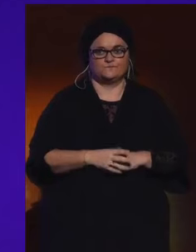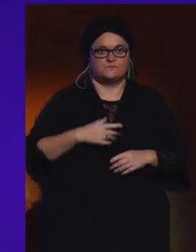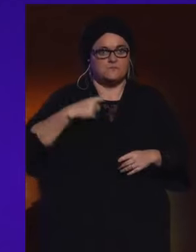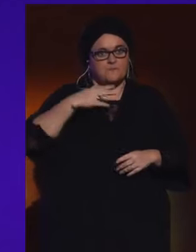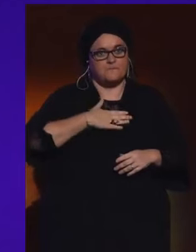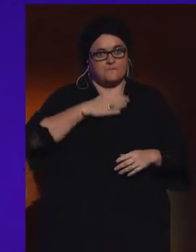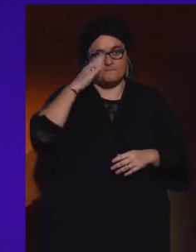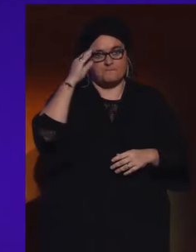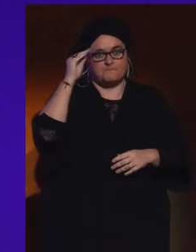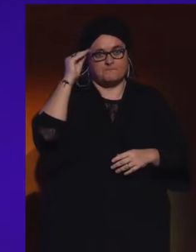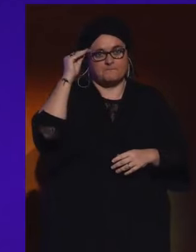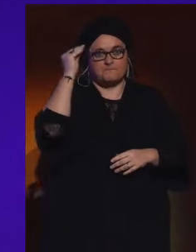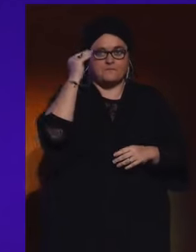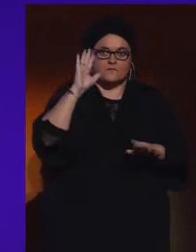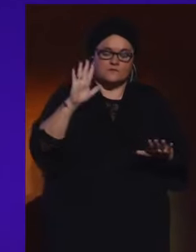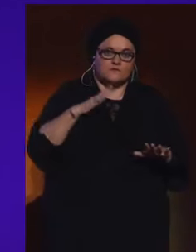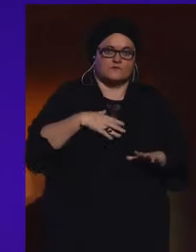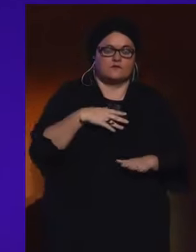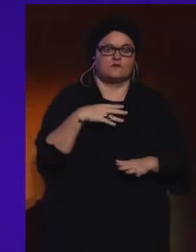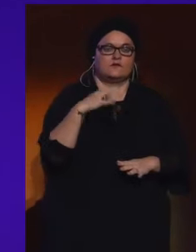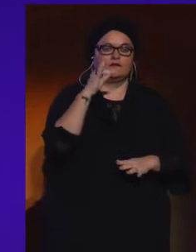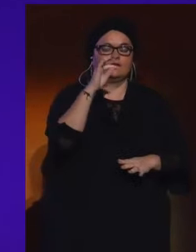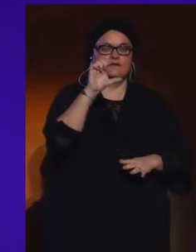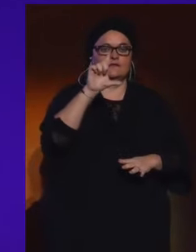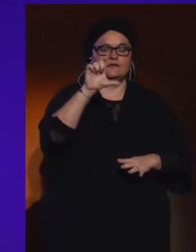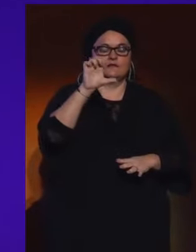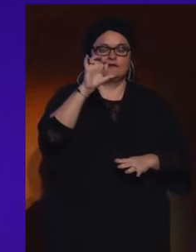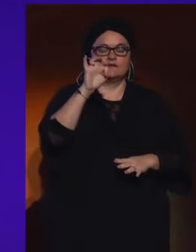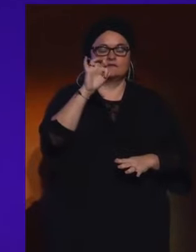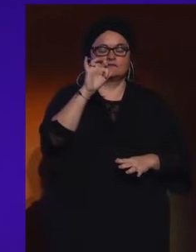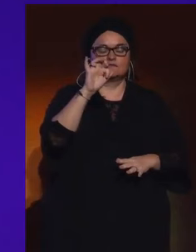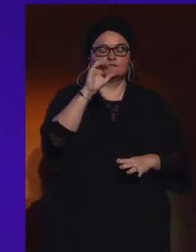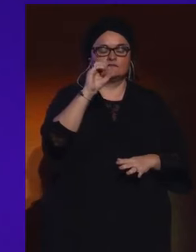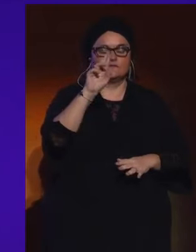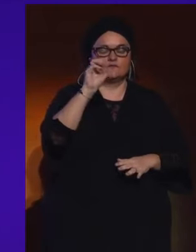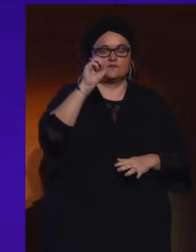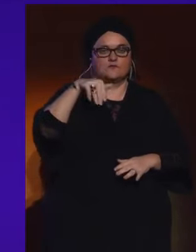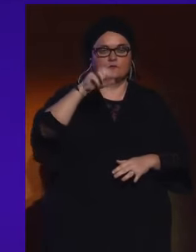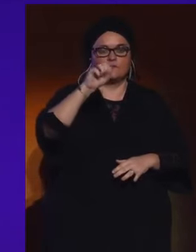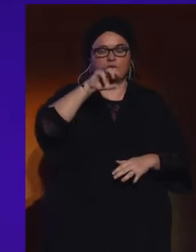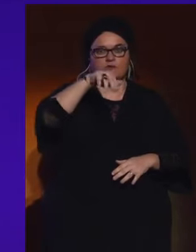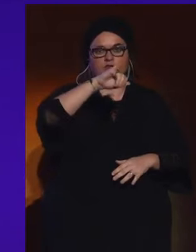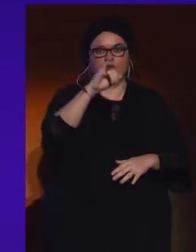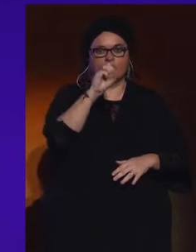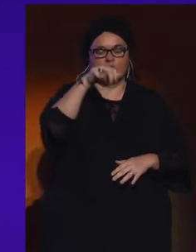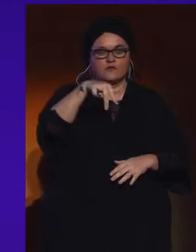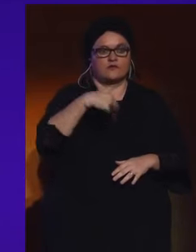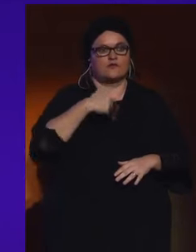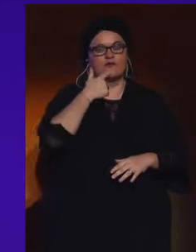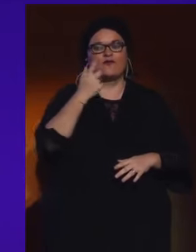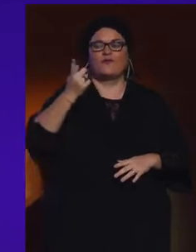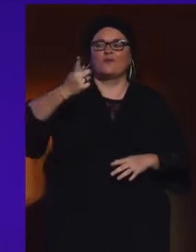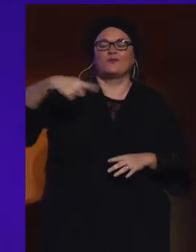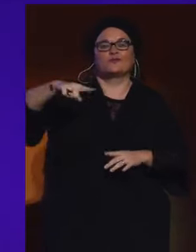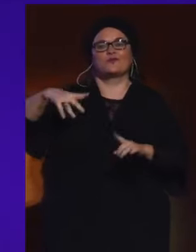nire ustez, Telesforo Monzonek esaten zuelarik edo esan zuelarik, zuek